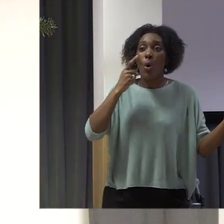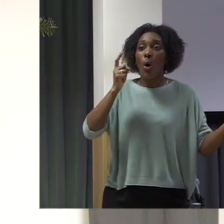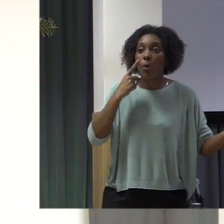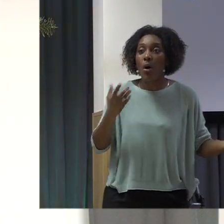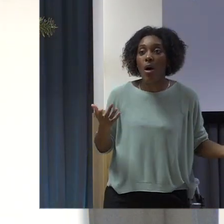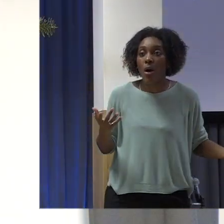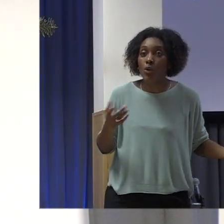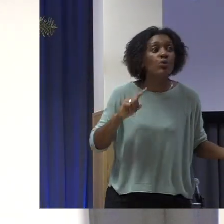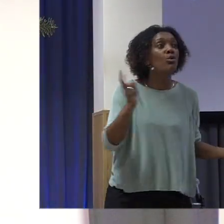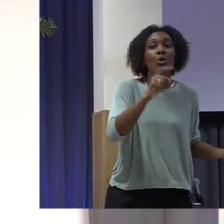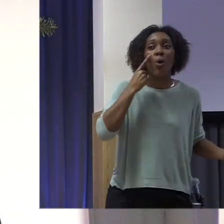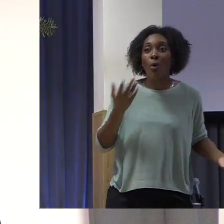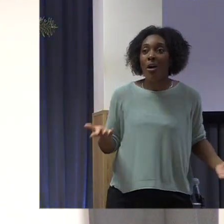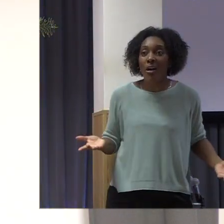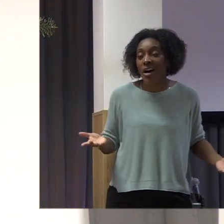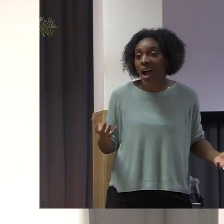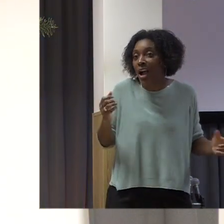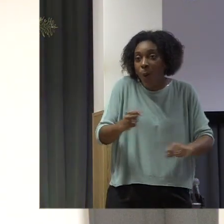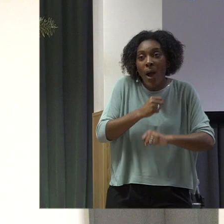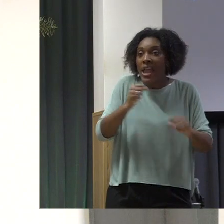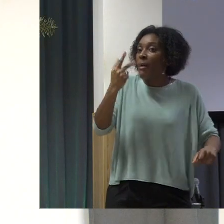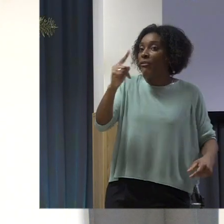pas besoin d'en parler. »